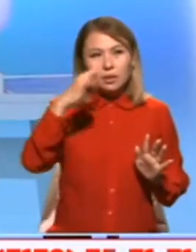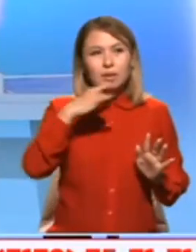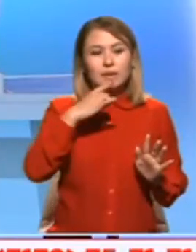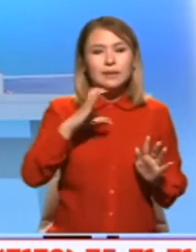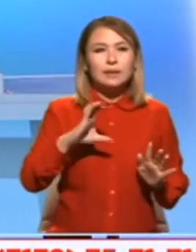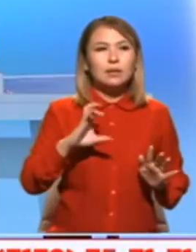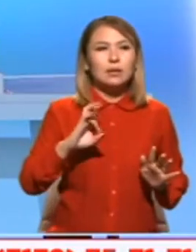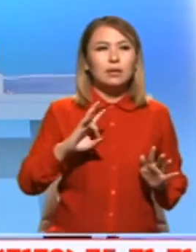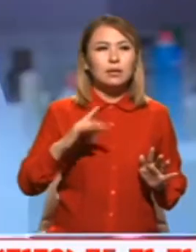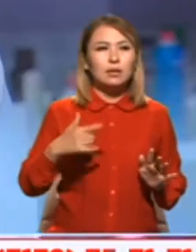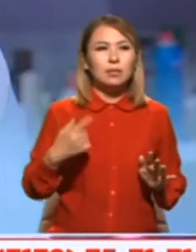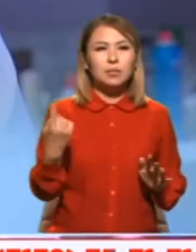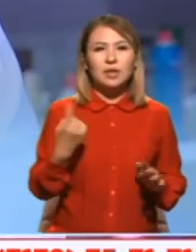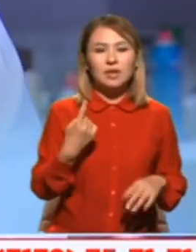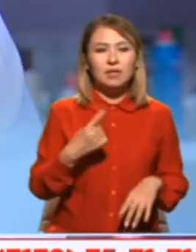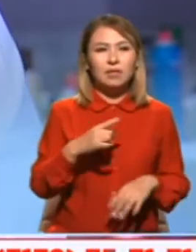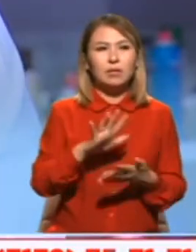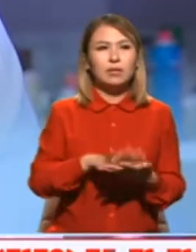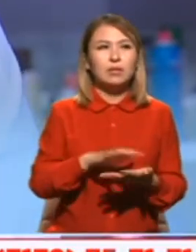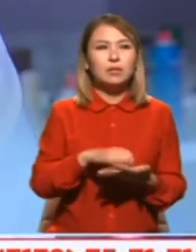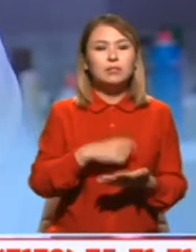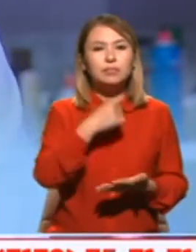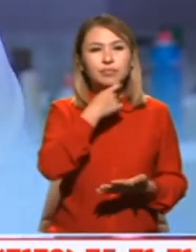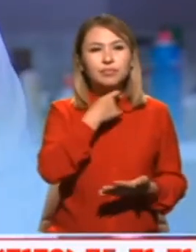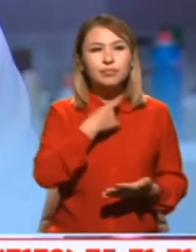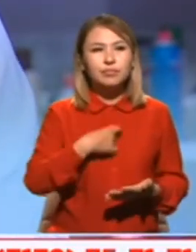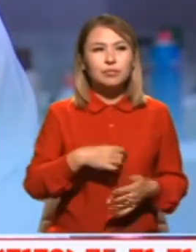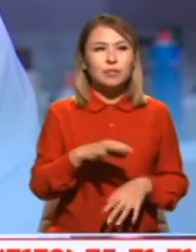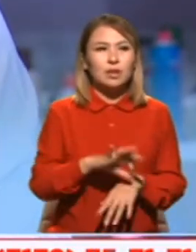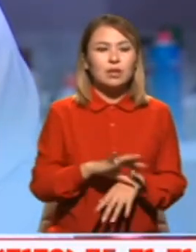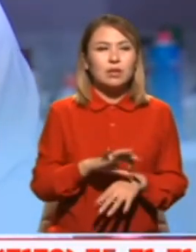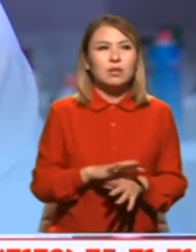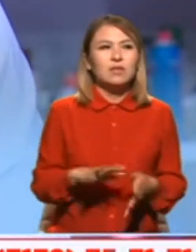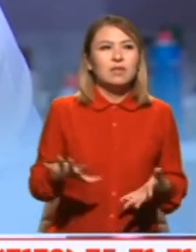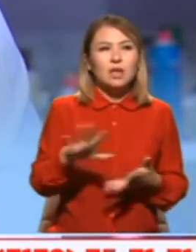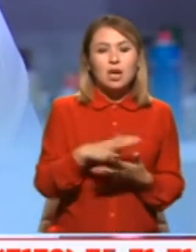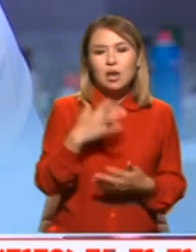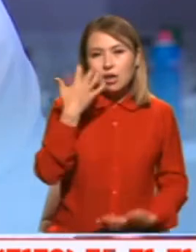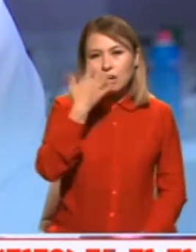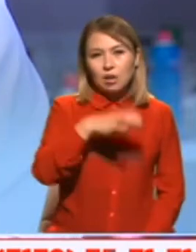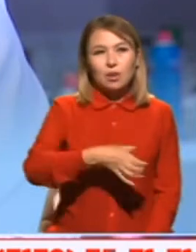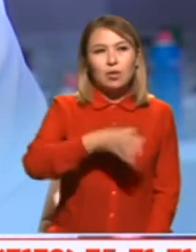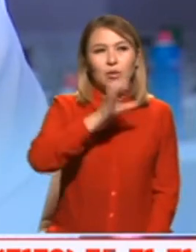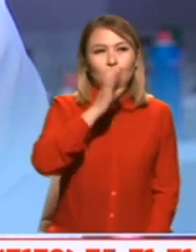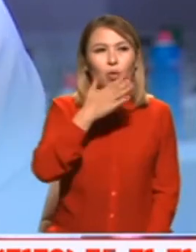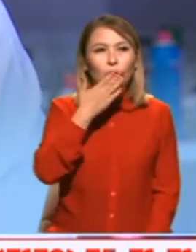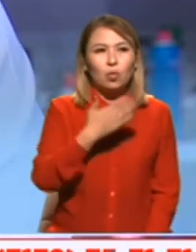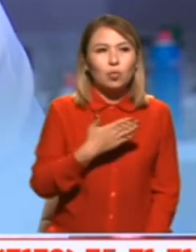бойынша бірінші орында өңештің қатерлі ауруларынан. Себебі біз барлық нәрсені ыстықтай ішеміз, ыстықтай